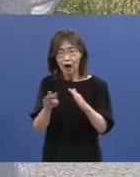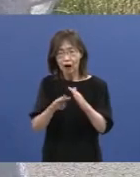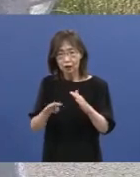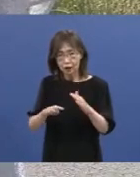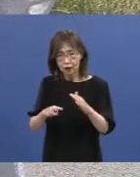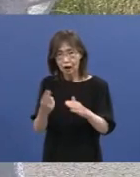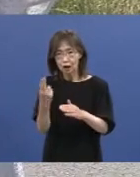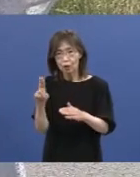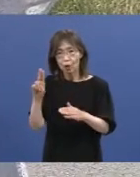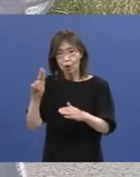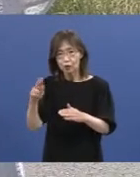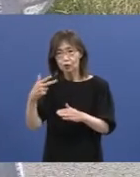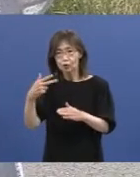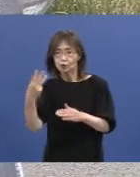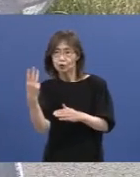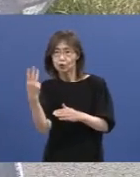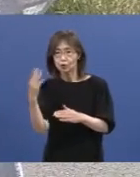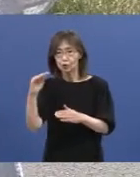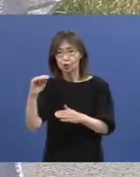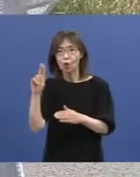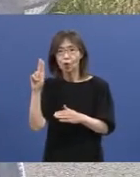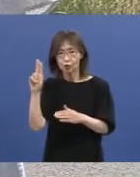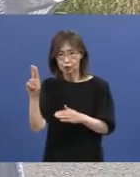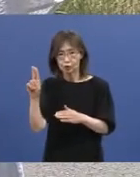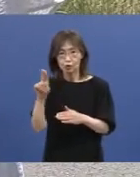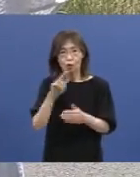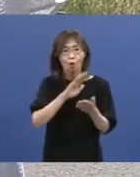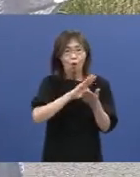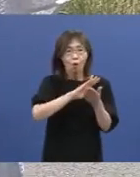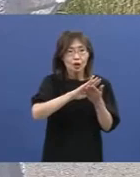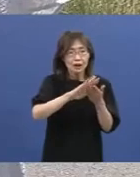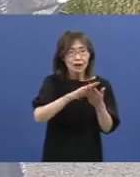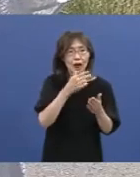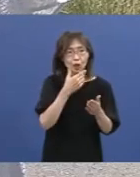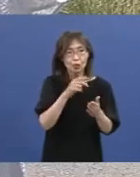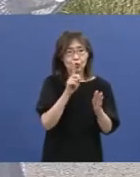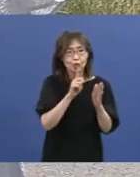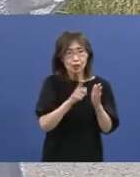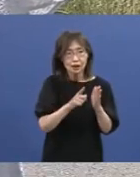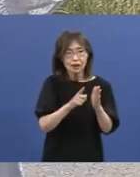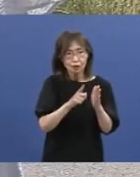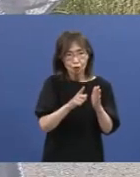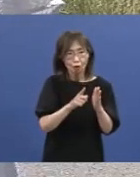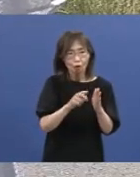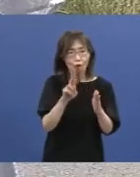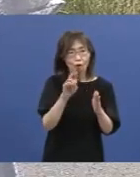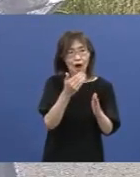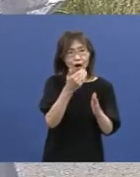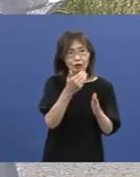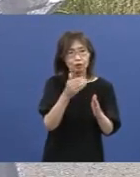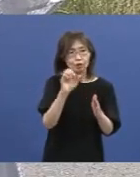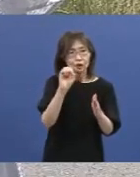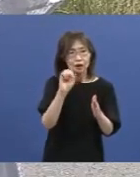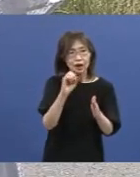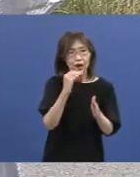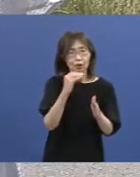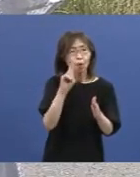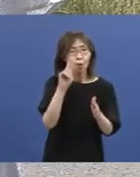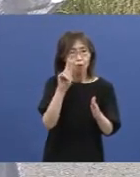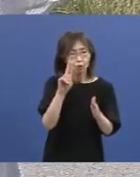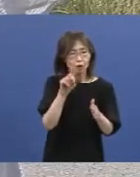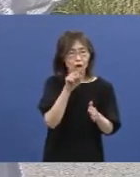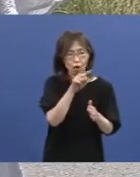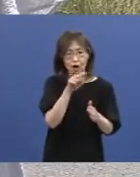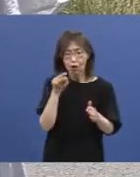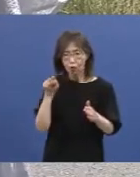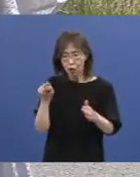はい、少し上流にある西福寺落差の魚道は、 はい、 とっても登りやすく、こだわりの技がいっ